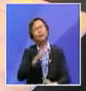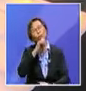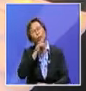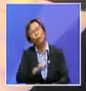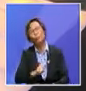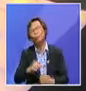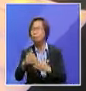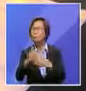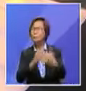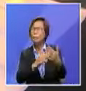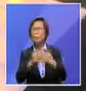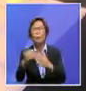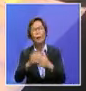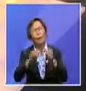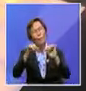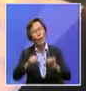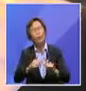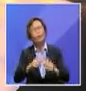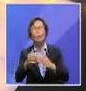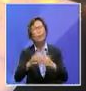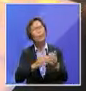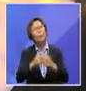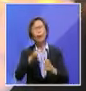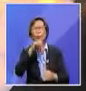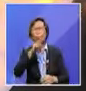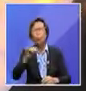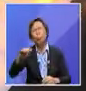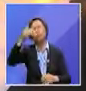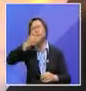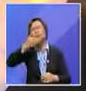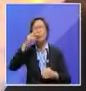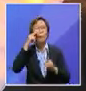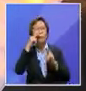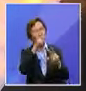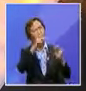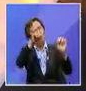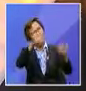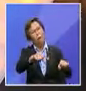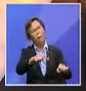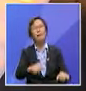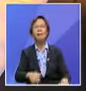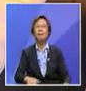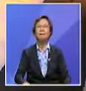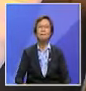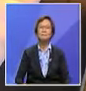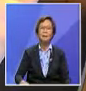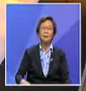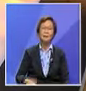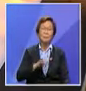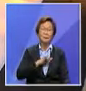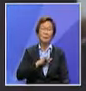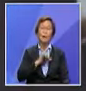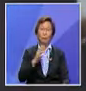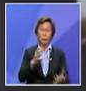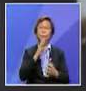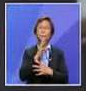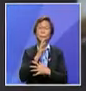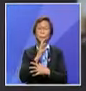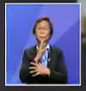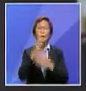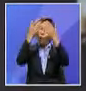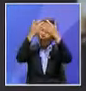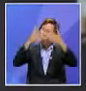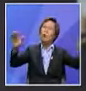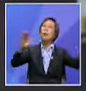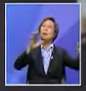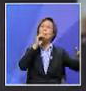juga usia, untuk kita melihat penyertaan lebih ramai rakyat Malaysia juga. Dan kalau, ini saya nak sebutkan secara